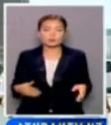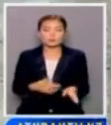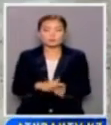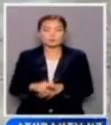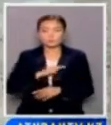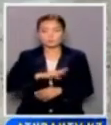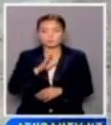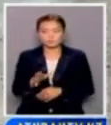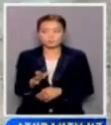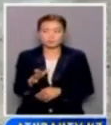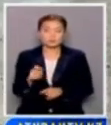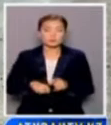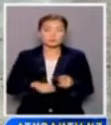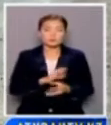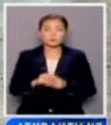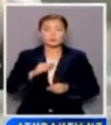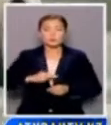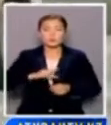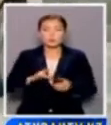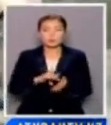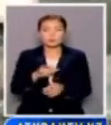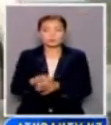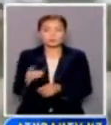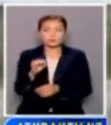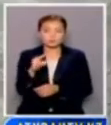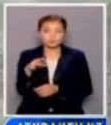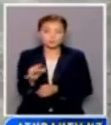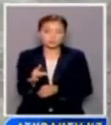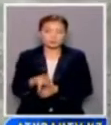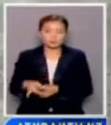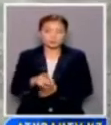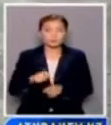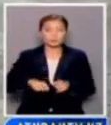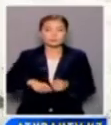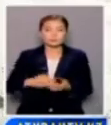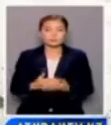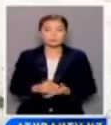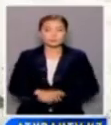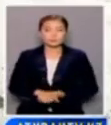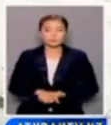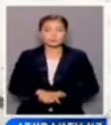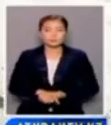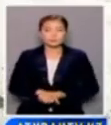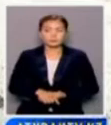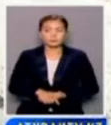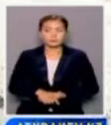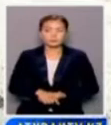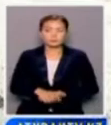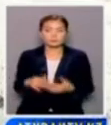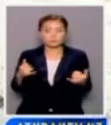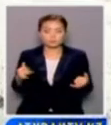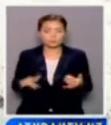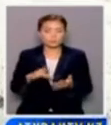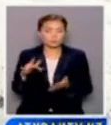орындалды. Бұдан соң тексерушілердің жұмысы қала сыртындағы Атырау Индер тас жолында жалғасты. Жолдың жырын жүрген білет демекші, міне